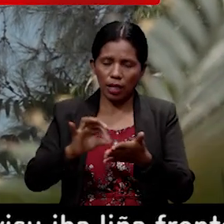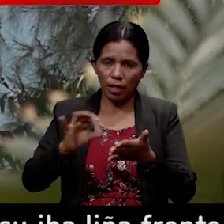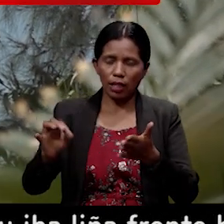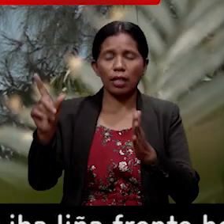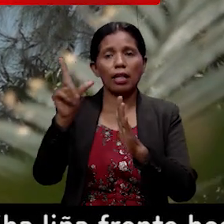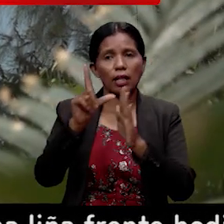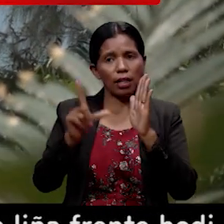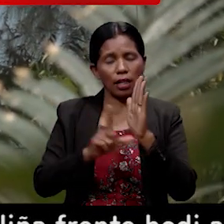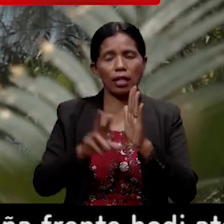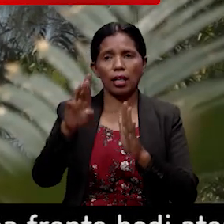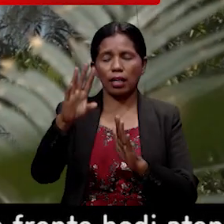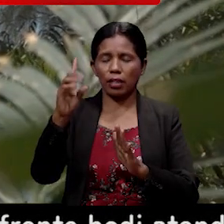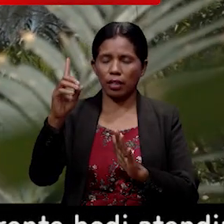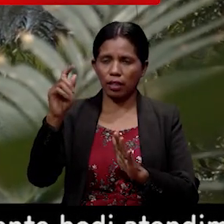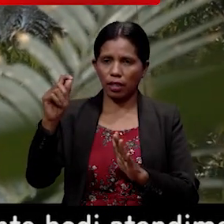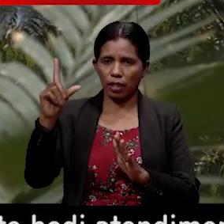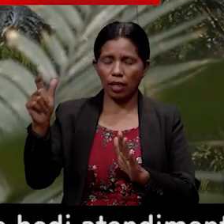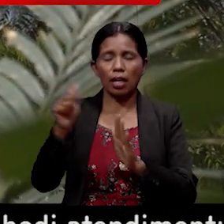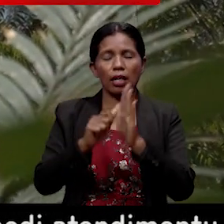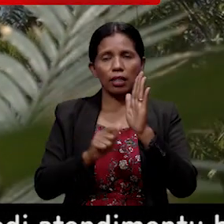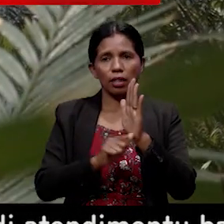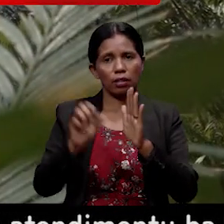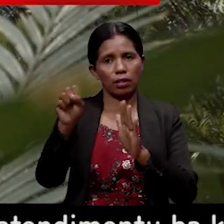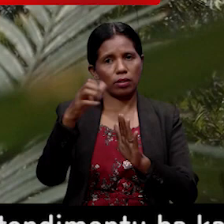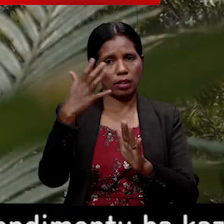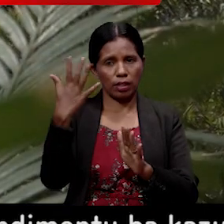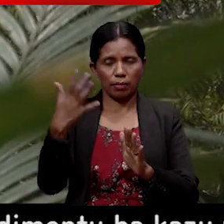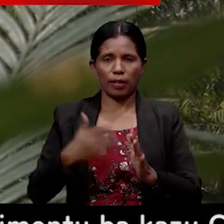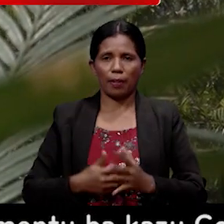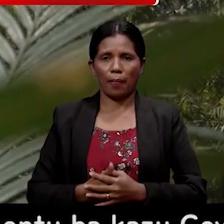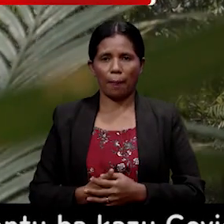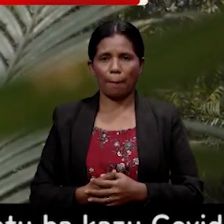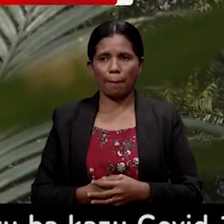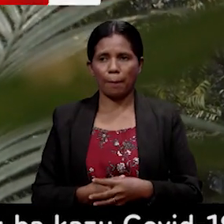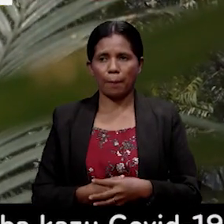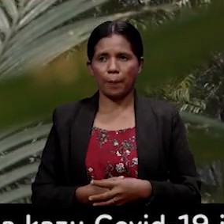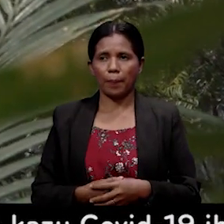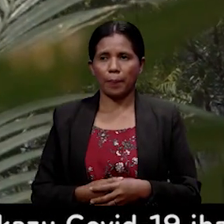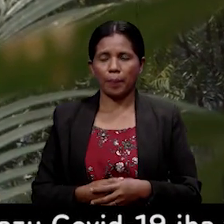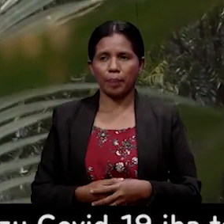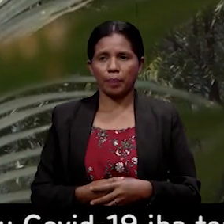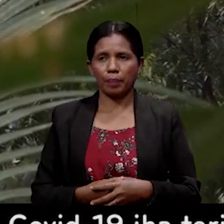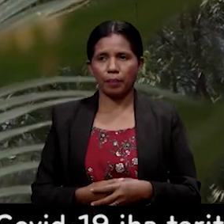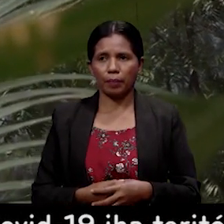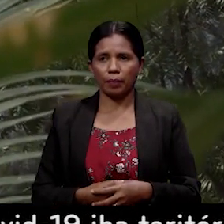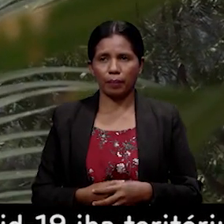konstitusaun eri deteli artigo sanulu resin lima. Gasparinha de Souza, Elio Gaio, GMN.